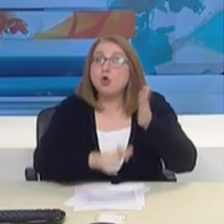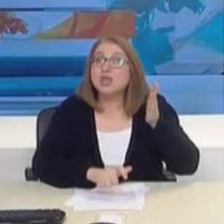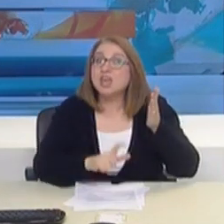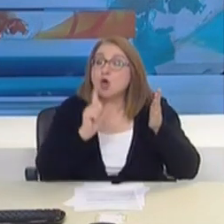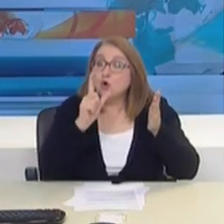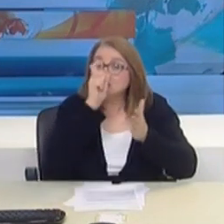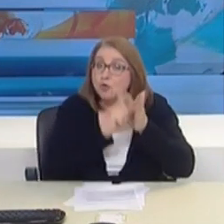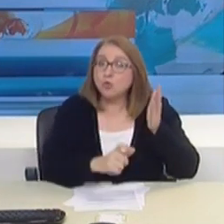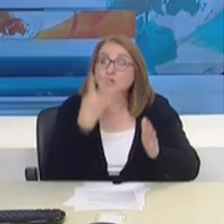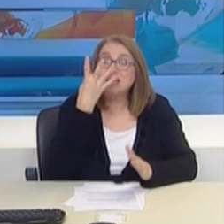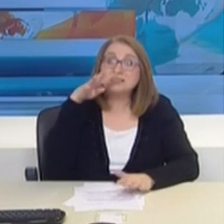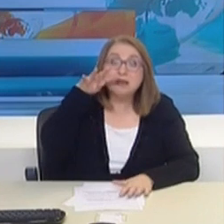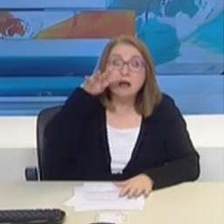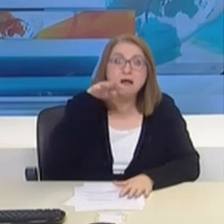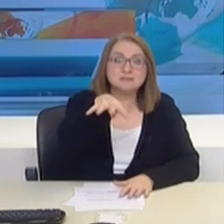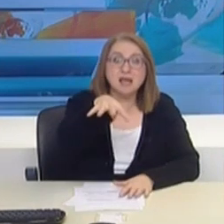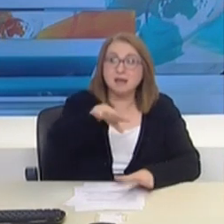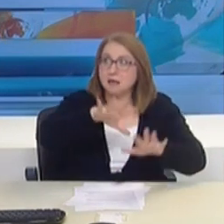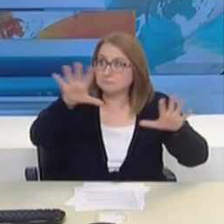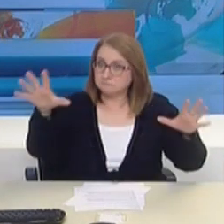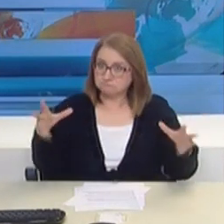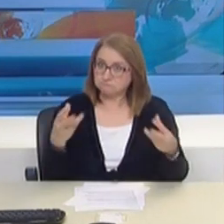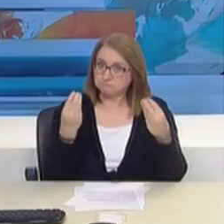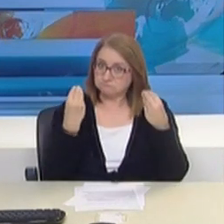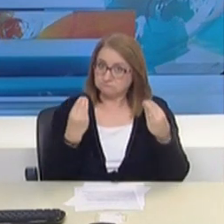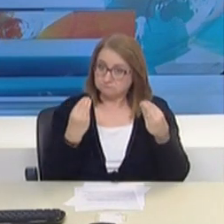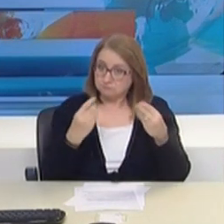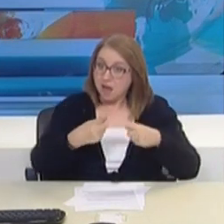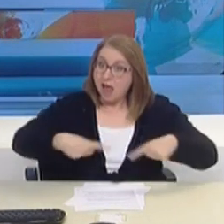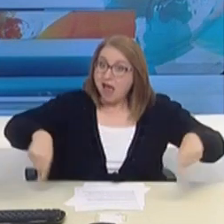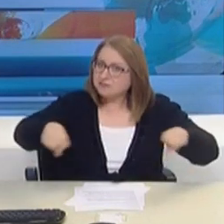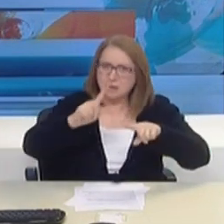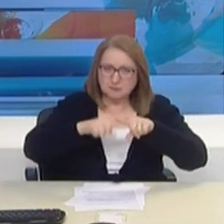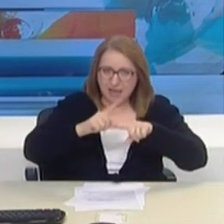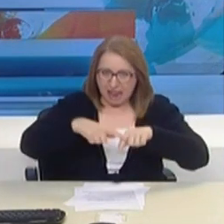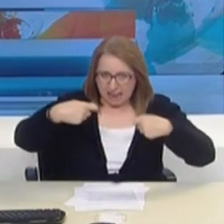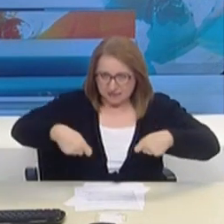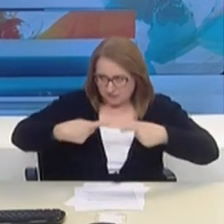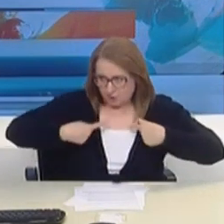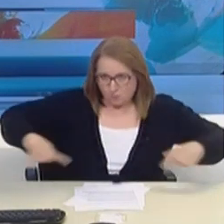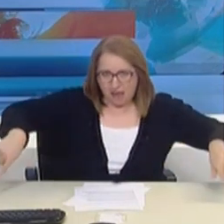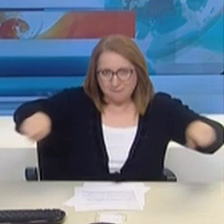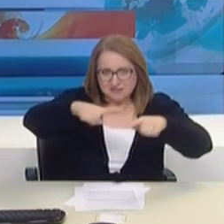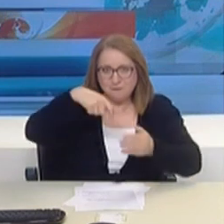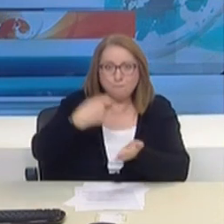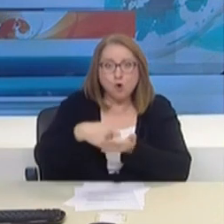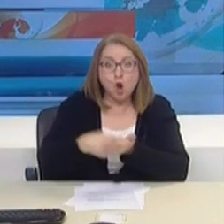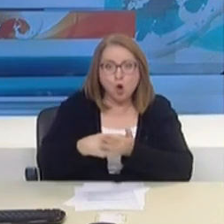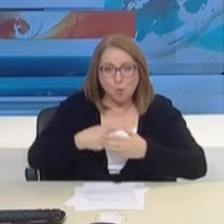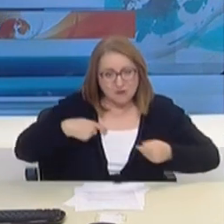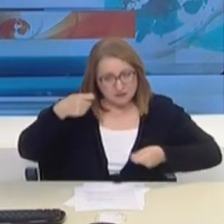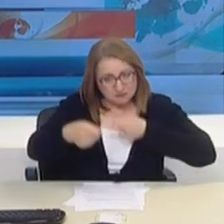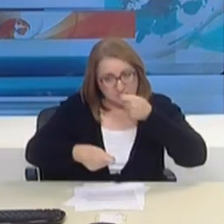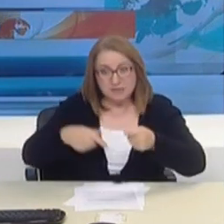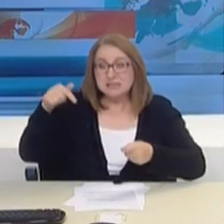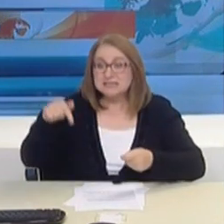εξαιρετικές. Ο ελληνικός λαός έχει πληρώσει για τη φύλαξή τους και ταυτόχρονα σήμερα σερβιρίστηκαν όλοι τα πρωινά